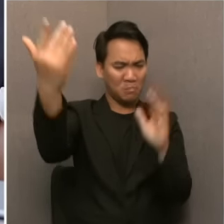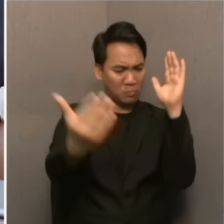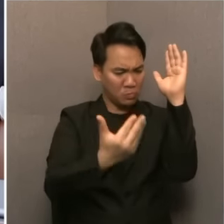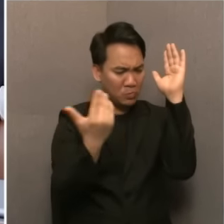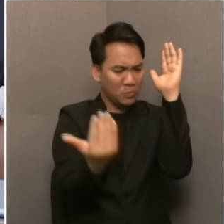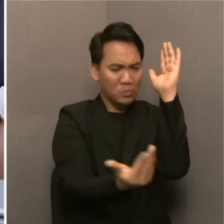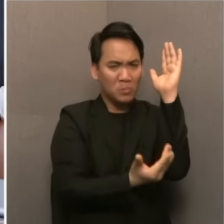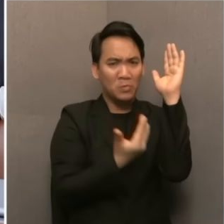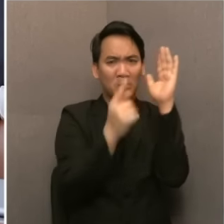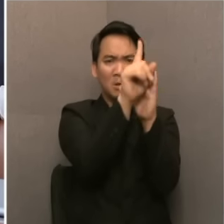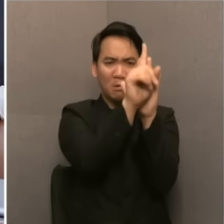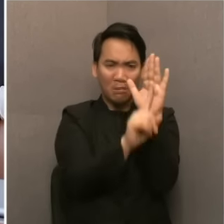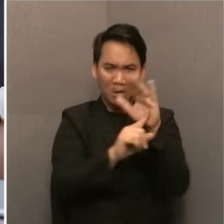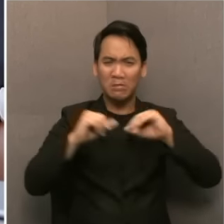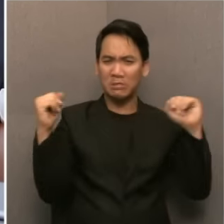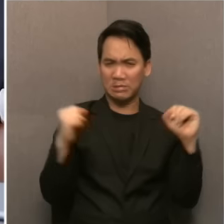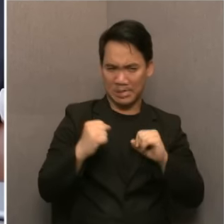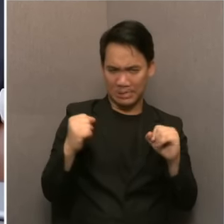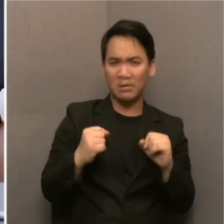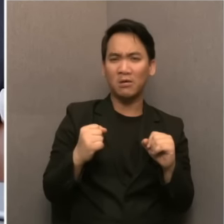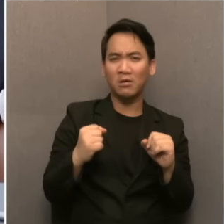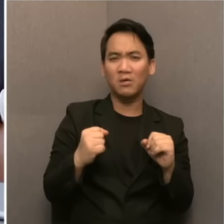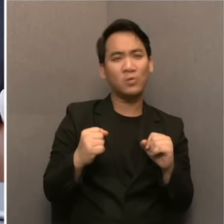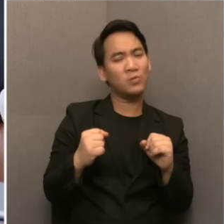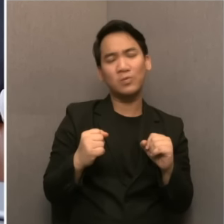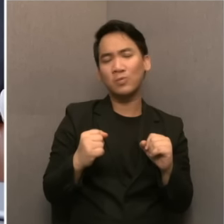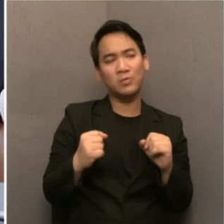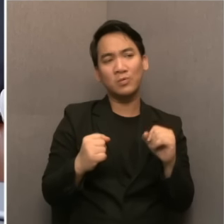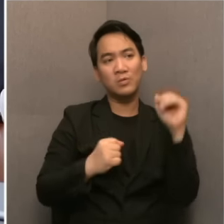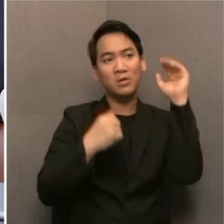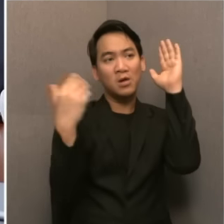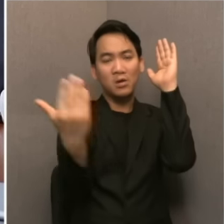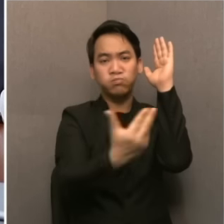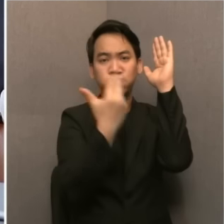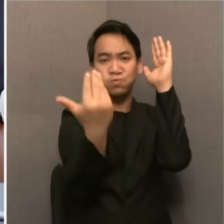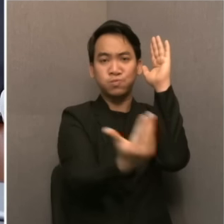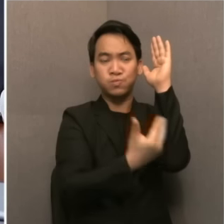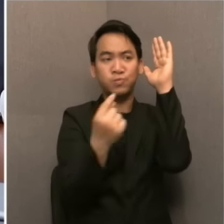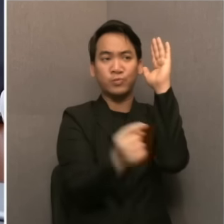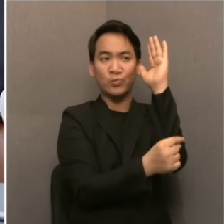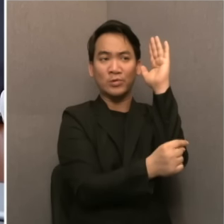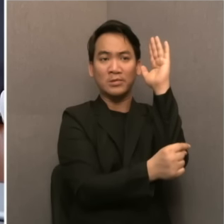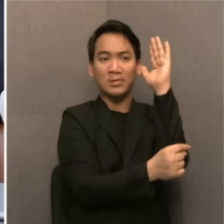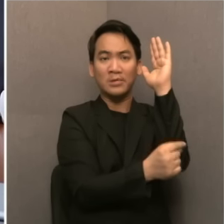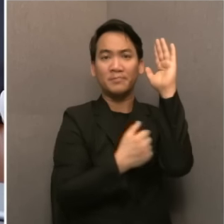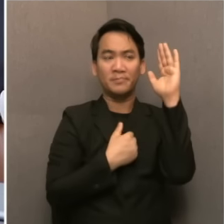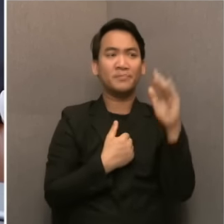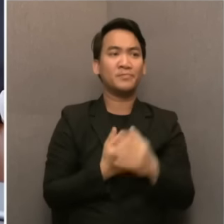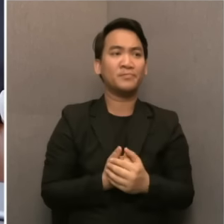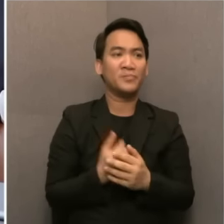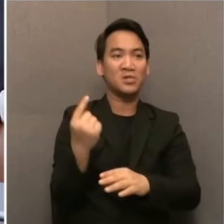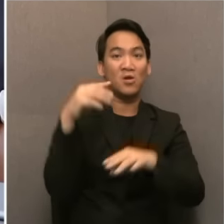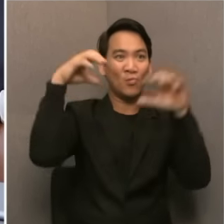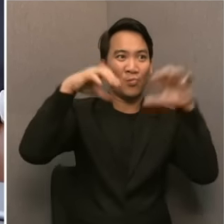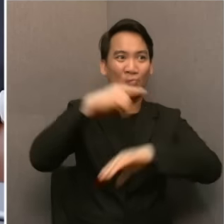ก็ตัวหย่อมความกดอากาศต่ำเกิดขึ้นในบริเวณทางด้านอ่าวไทยของเรานะครับเพราะฉะนั้นฝนวันที่17เนี่ยก็จะยังคงมี